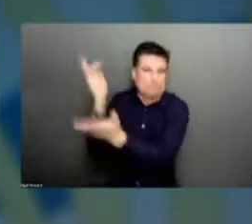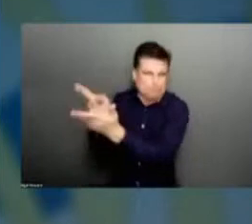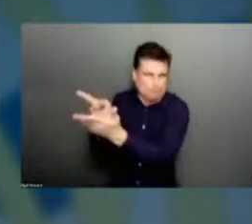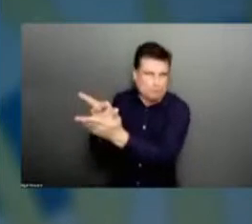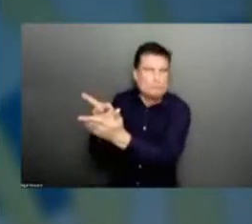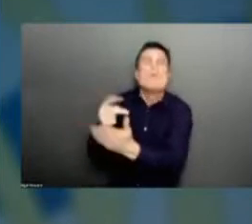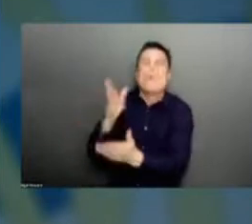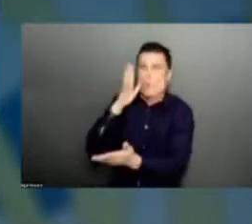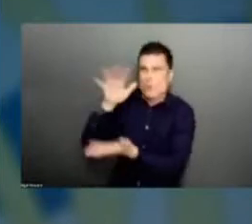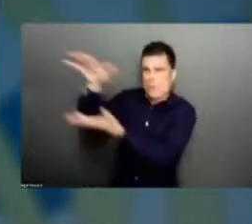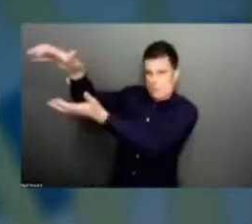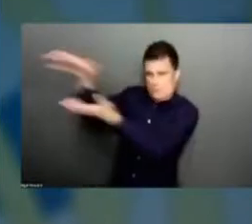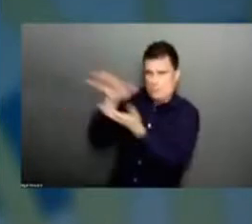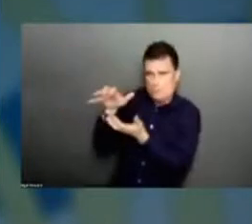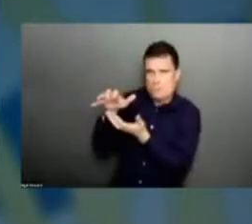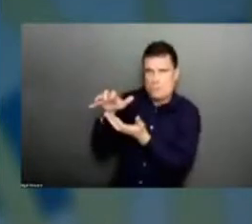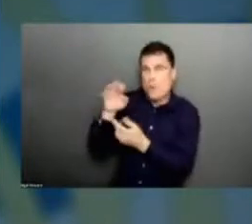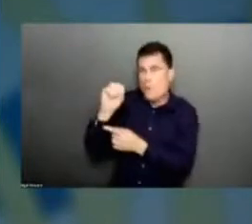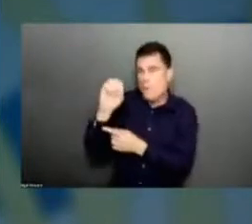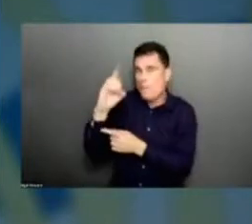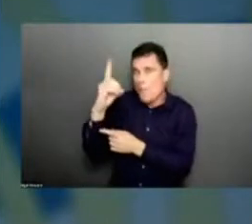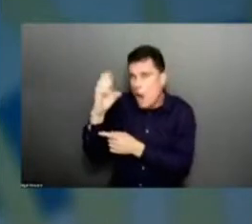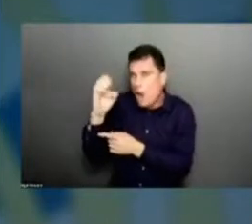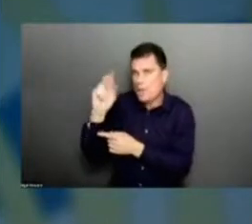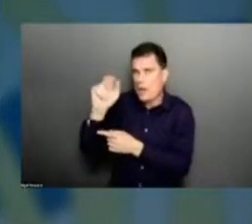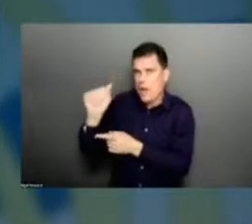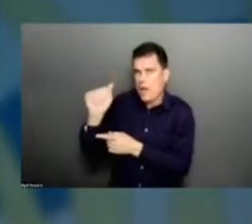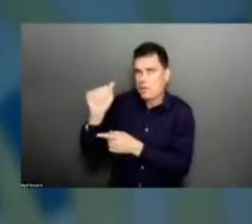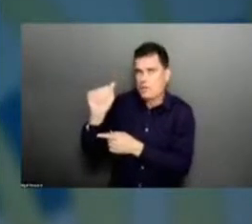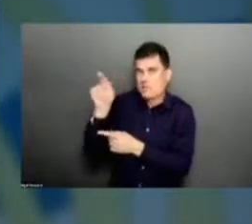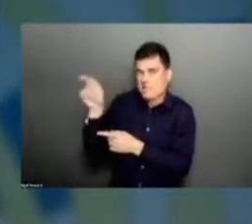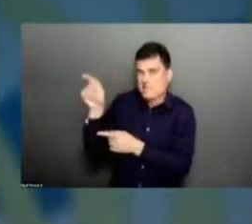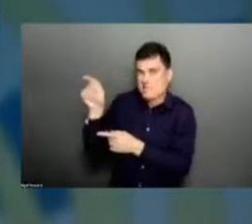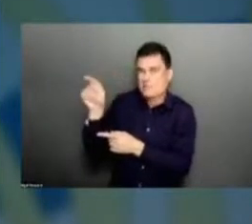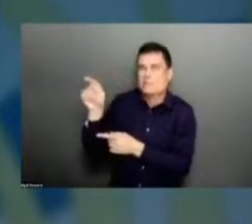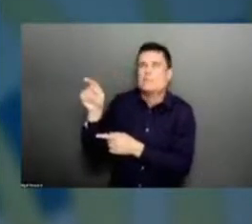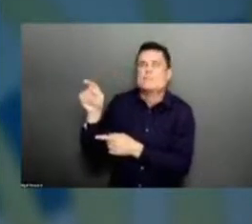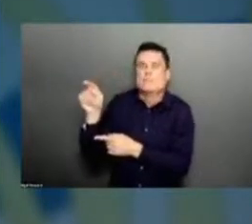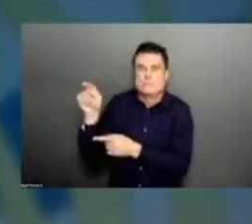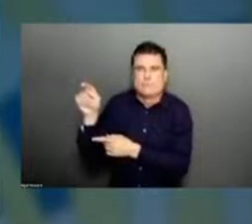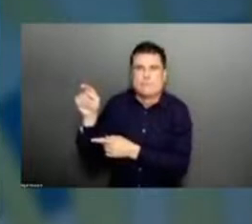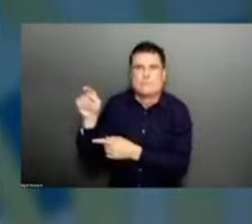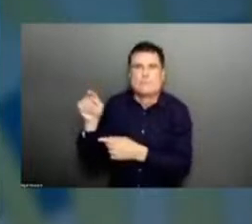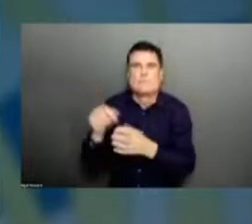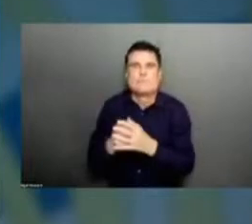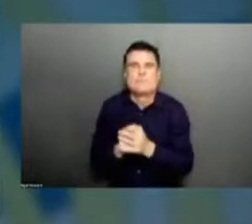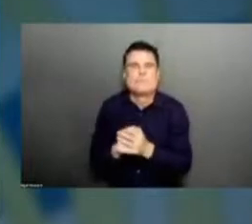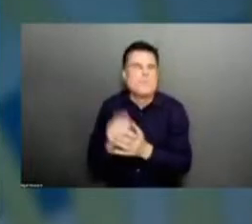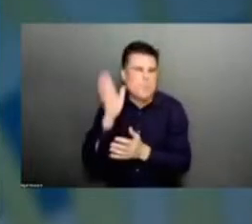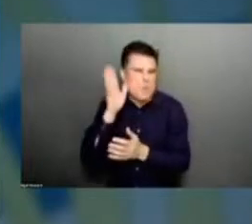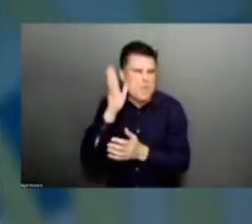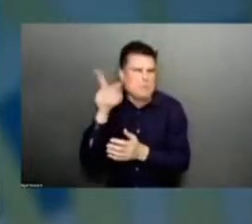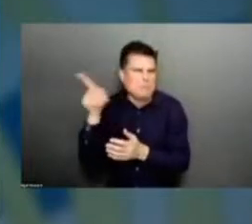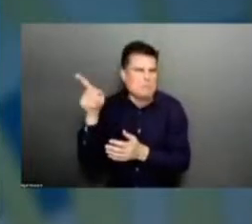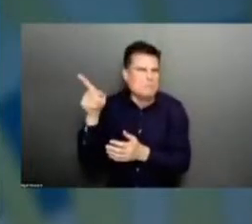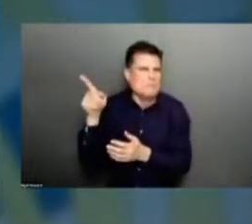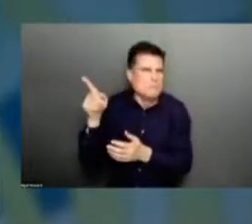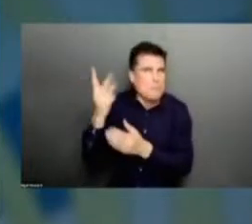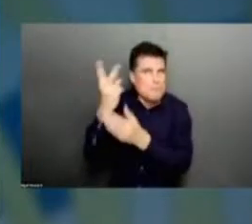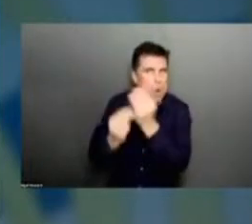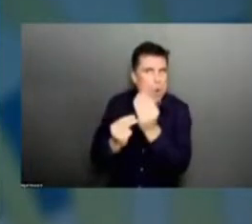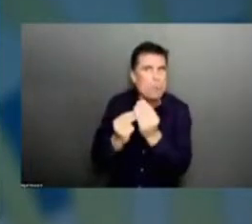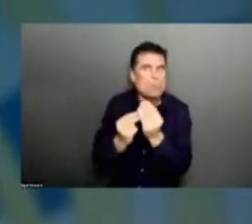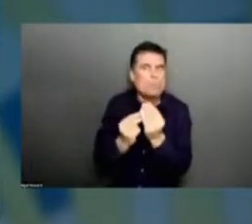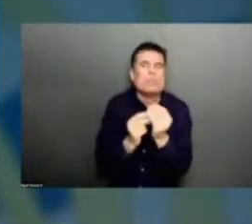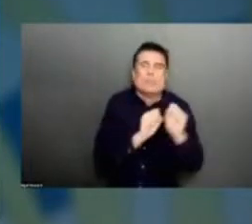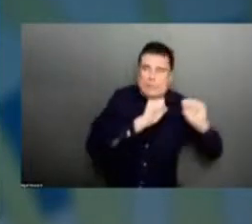直 vaccine 可以用 next 了 week here in BC, 所以 as 下个礼 will 拜我 other 们有 provinces 莫 across 德 the 纳 country. 的 And that's 莫德纳啊 important 莫德 because the 纳。 Moderna